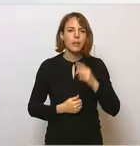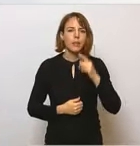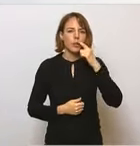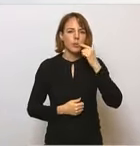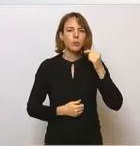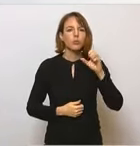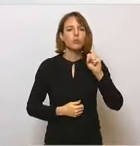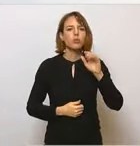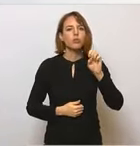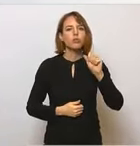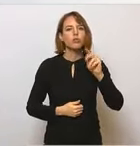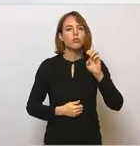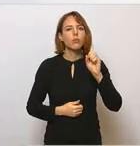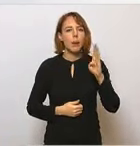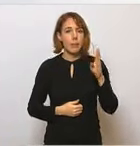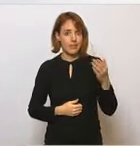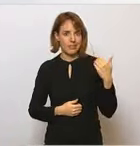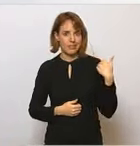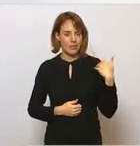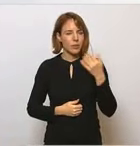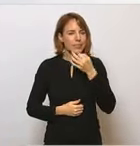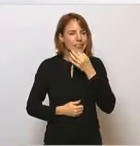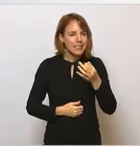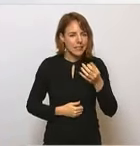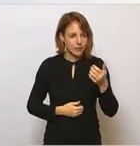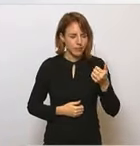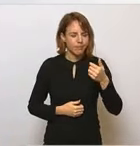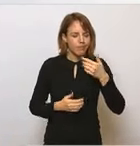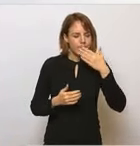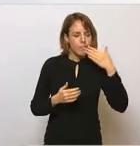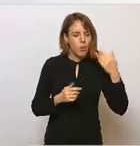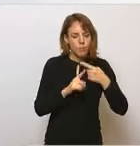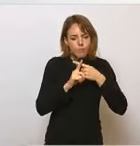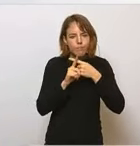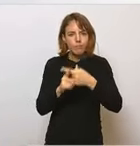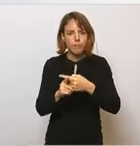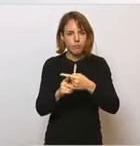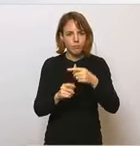dire qu'il pensait qu'il fallait qu'il soit focalisé sur